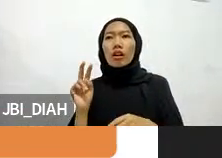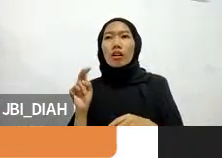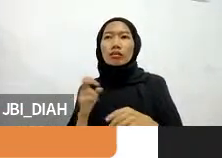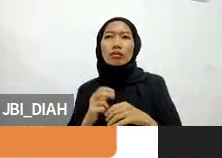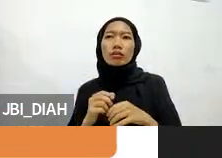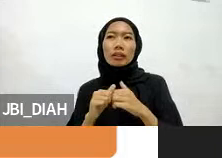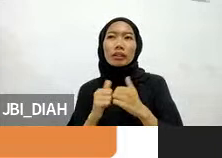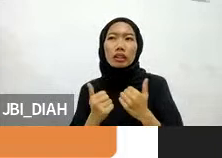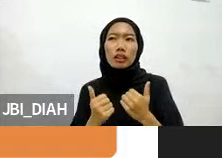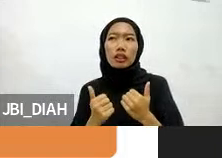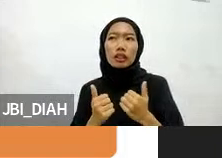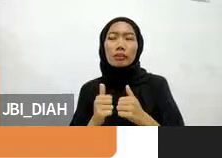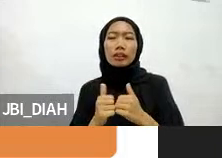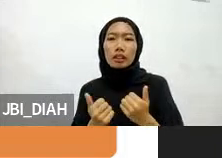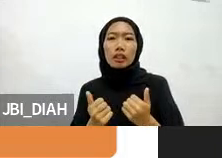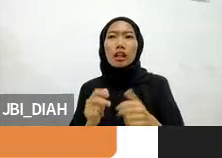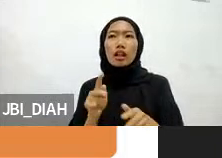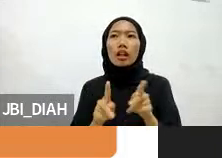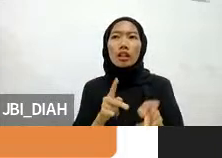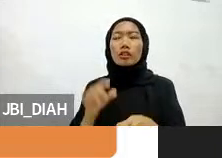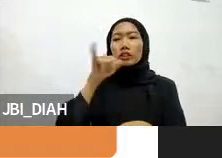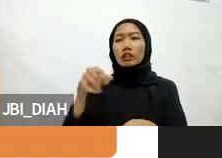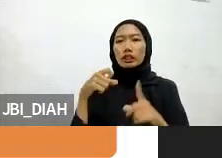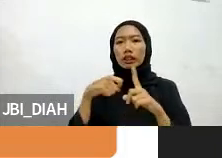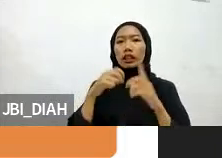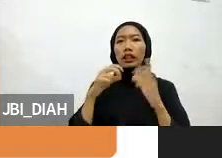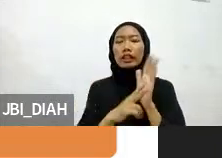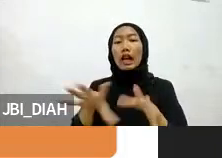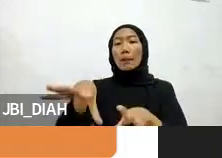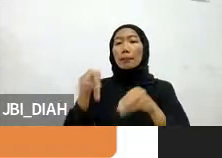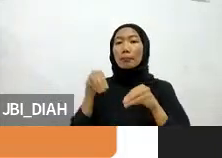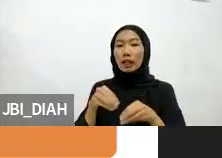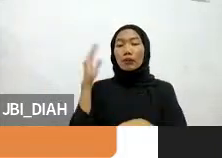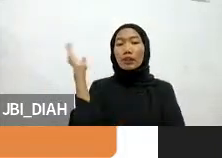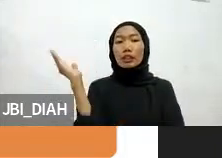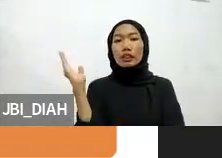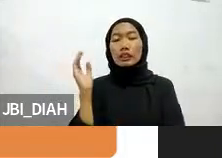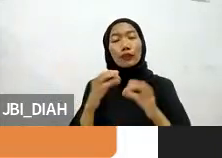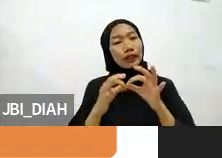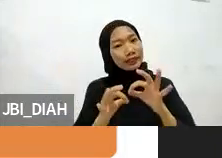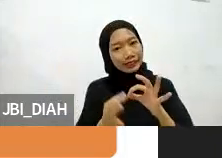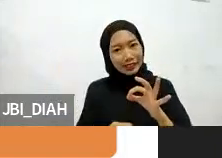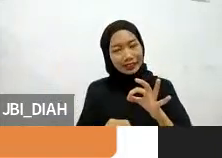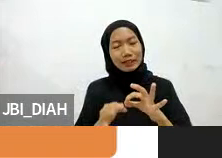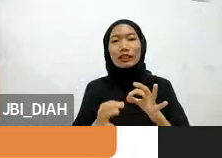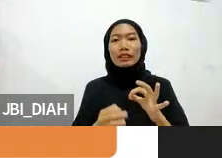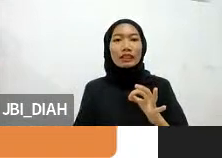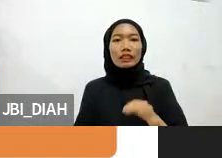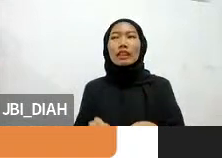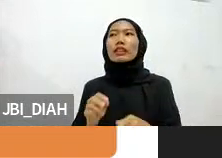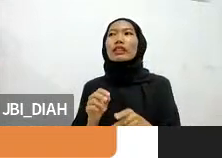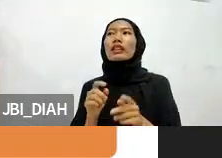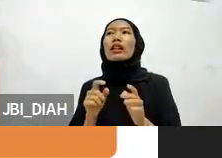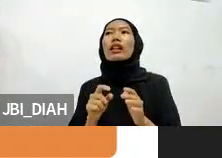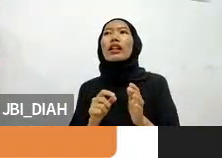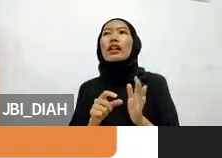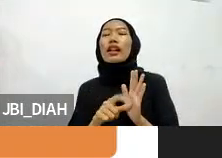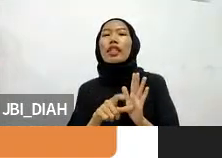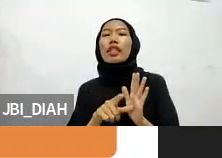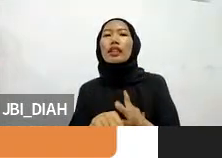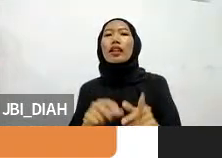gitu. Beberapa provinsi atau kabupaten kota yang dalam tanda kutip lebih berani gitu ya akan tetap mengalokasikan,